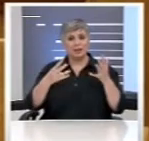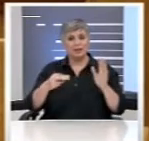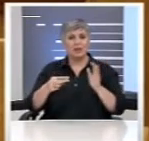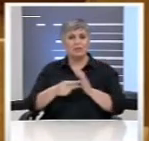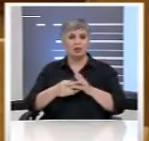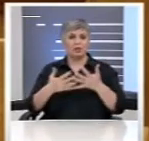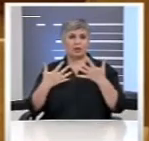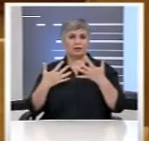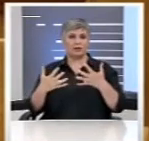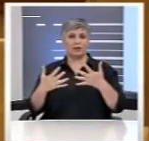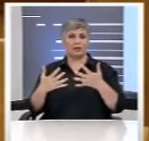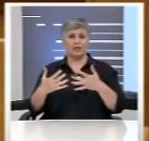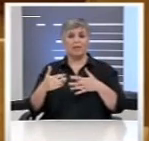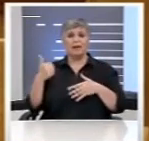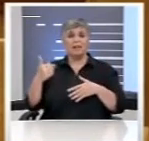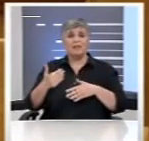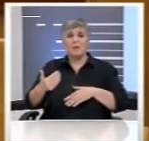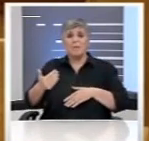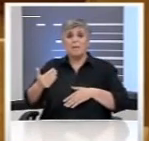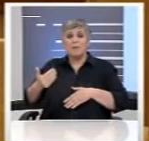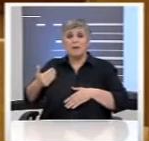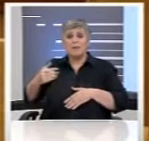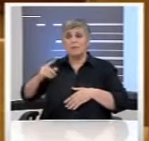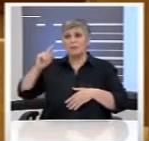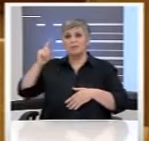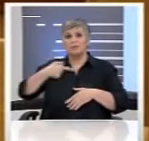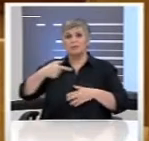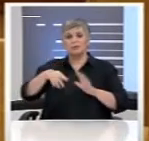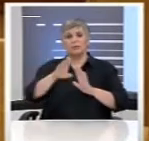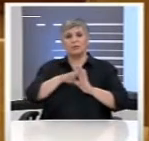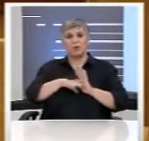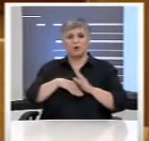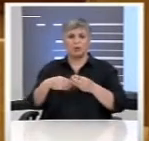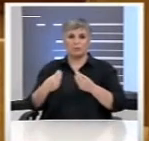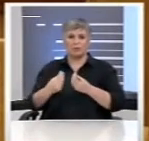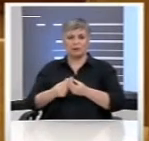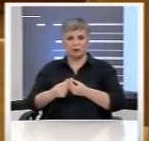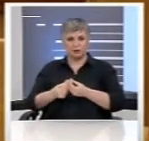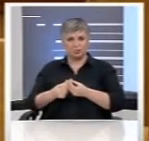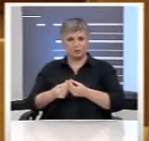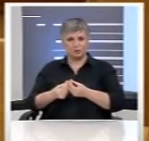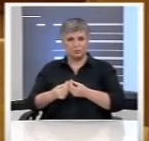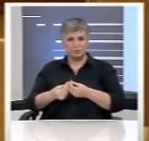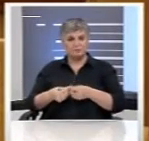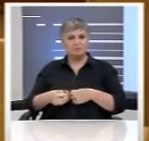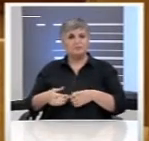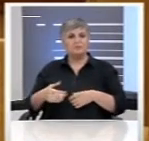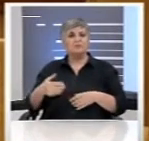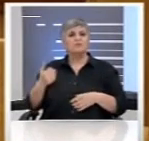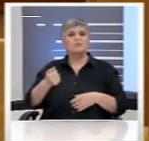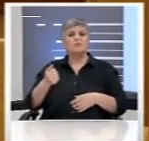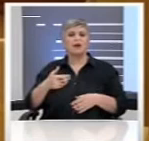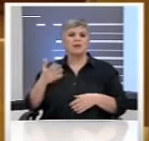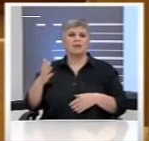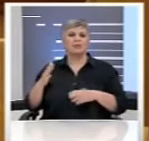δηλαδή η χώρα μπει σε πρόγραμμα προσαρμογής. Ο οίκος πιστοληπτικής αξιολόγησης Moody's